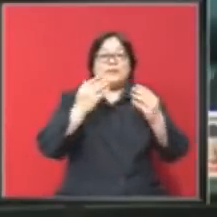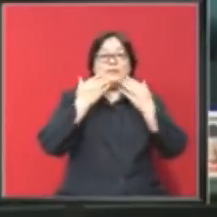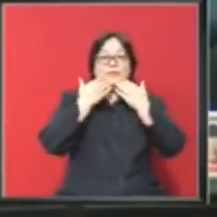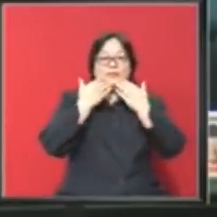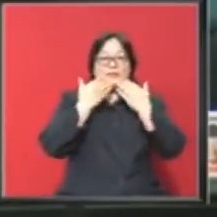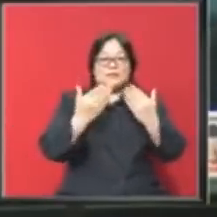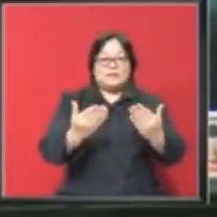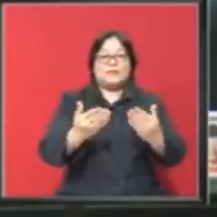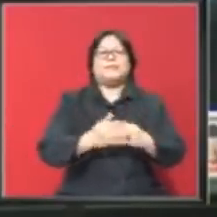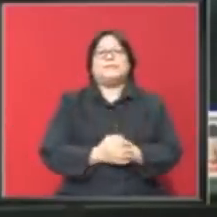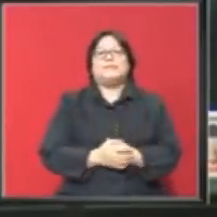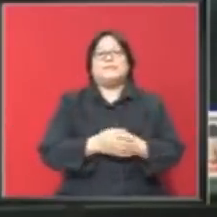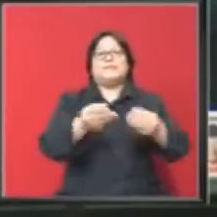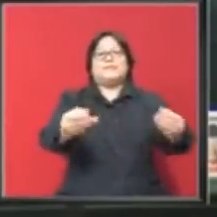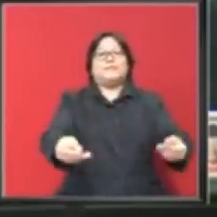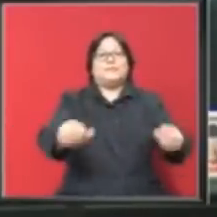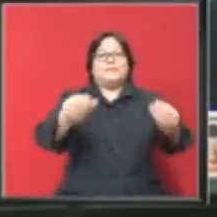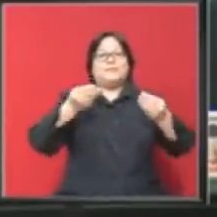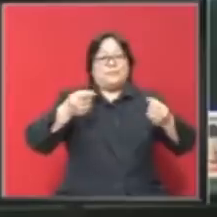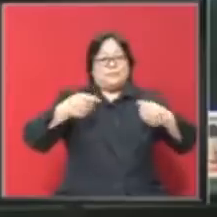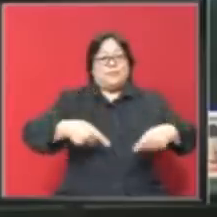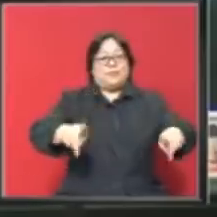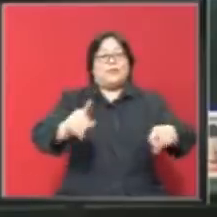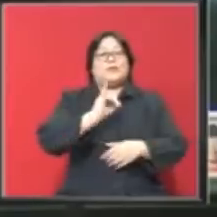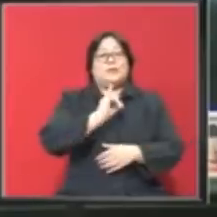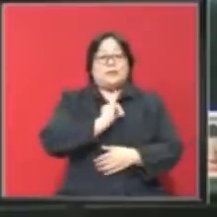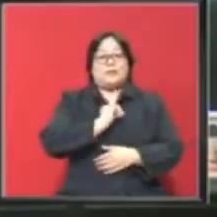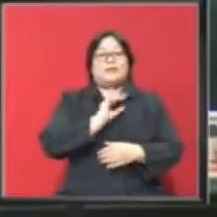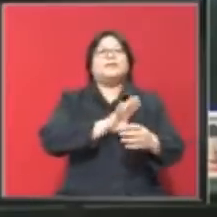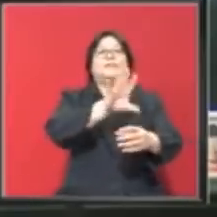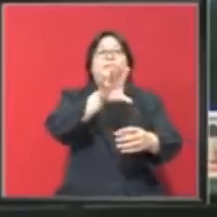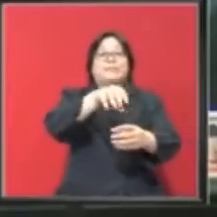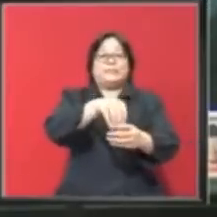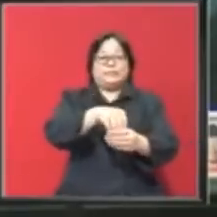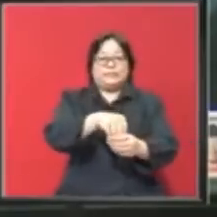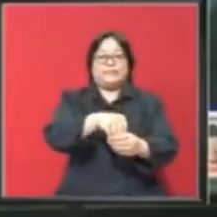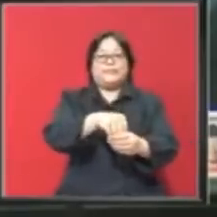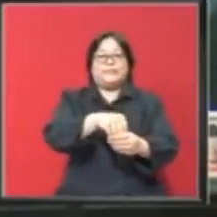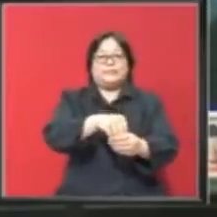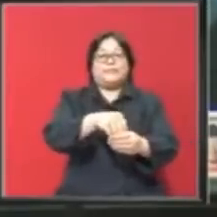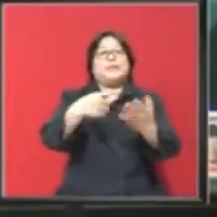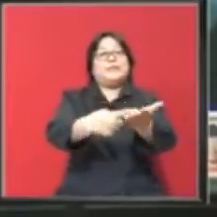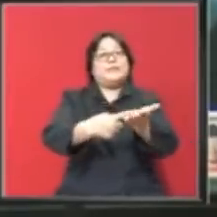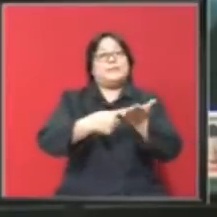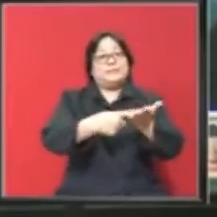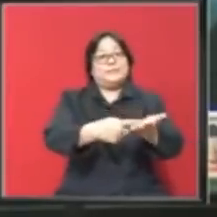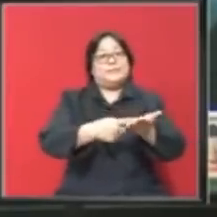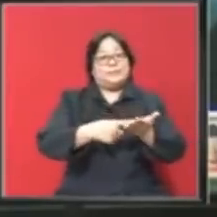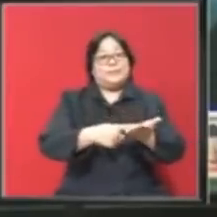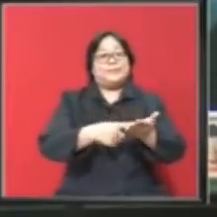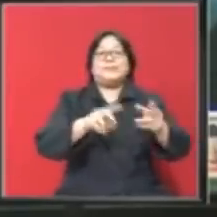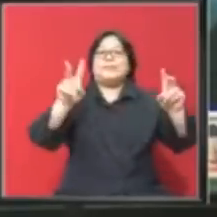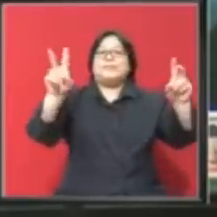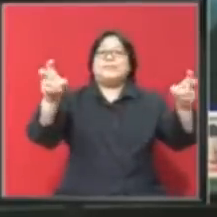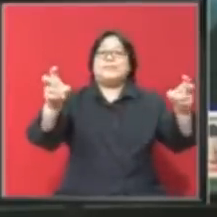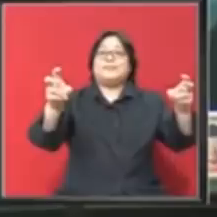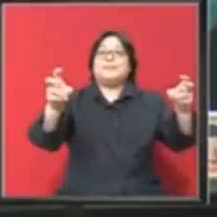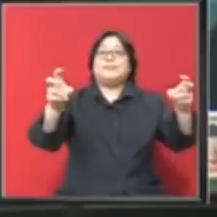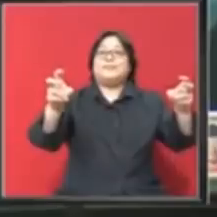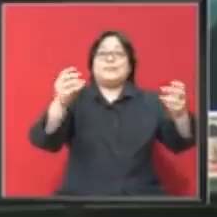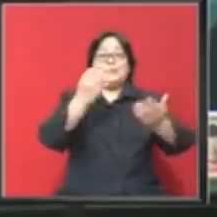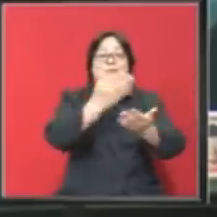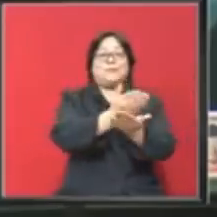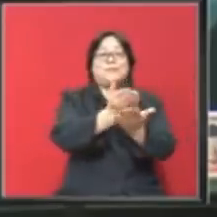ke memberi peluang kepada saya mengambil bahagian dalam pembahasan berkenaan dengan belok